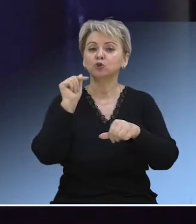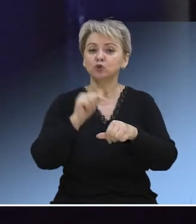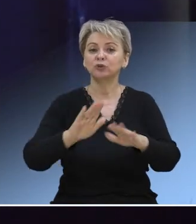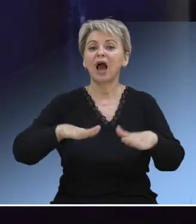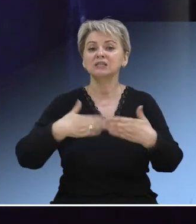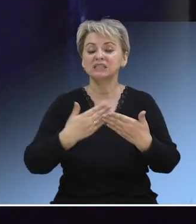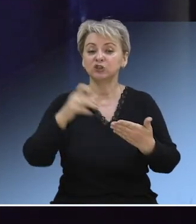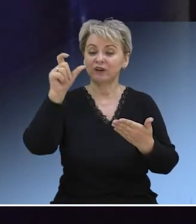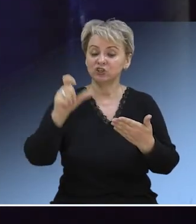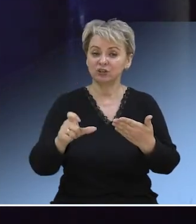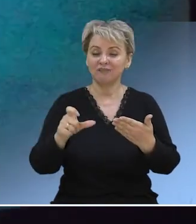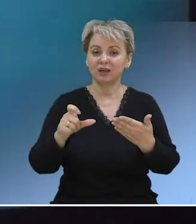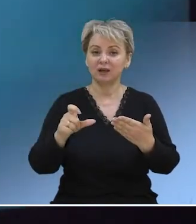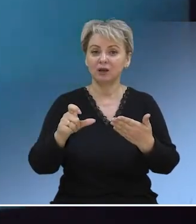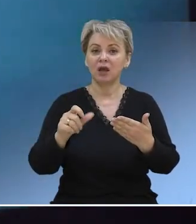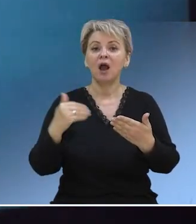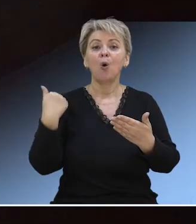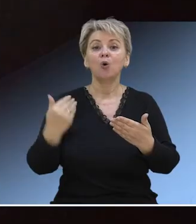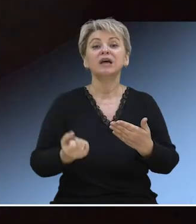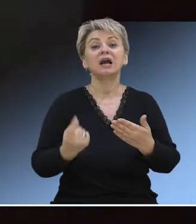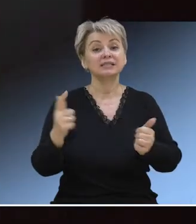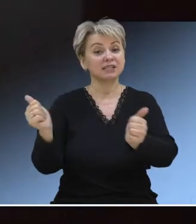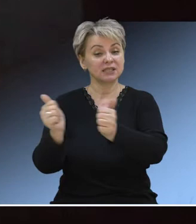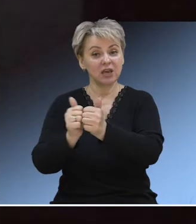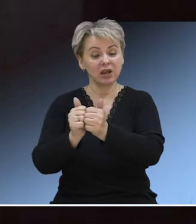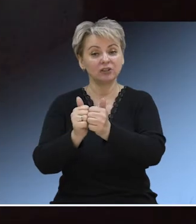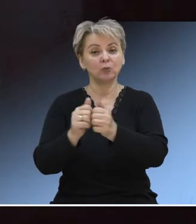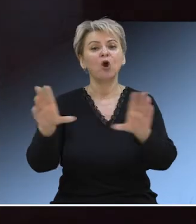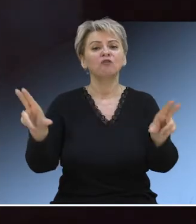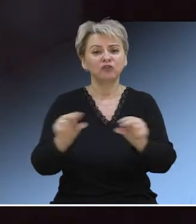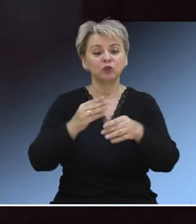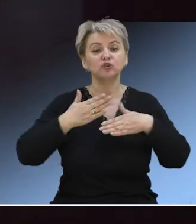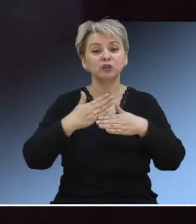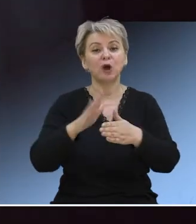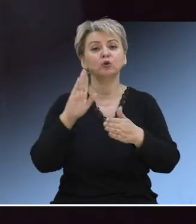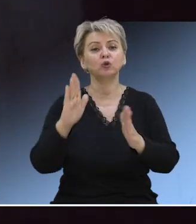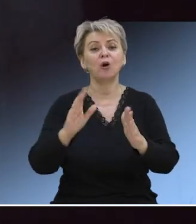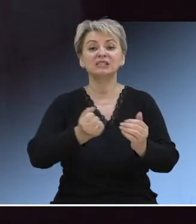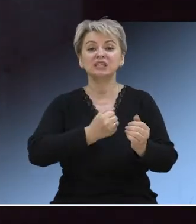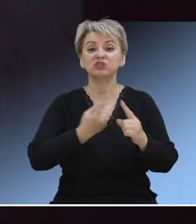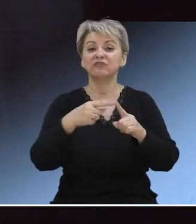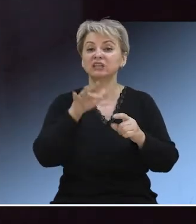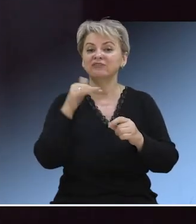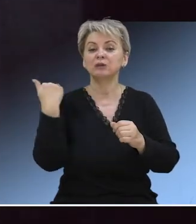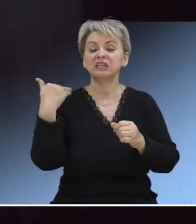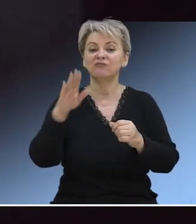помощь чуткого и отзывчивого человека. Он оказался рядом, выручил, помог, но, к сожалению, в это время